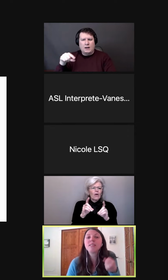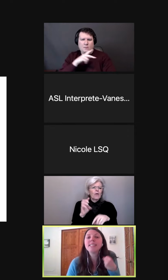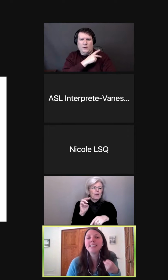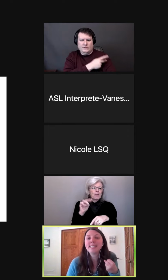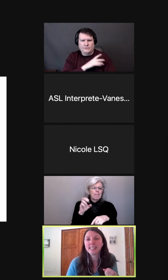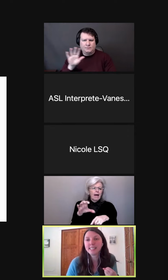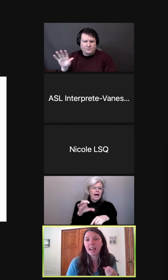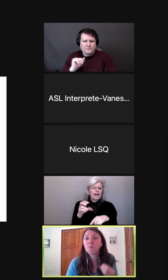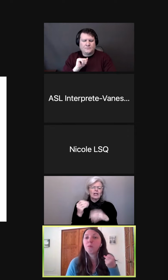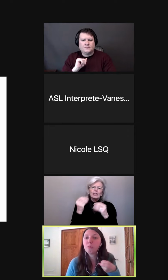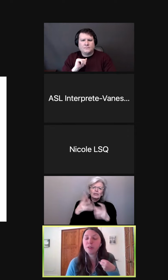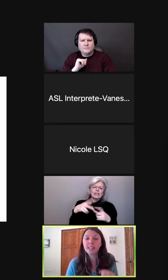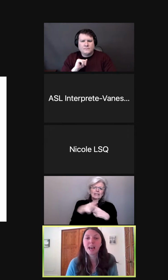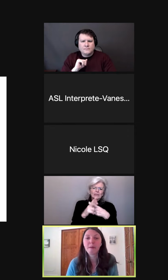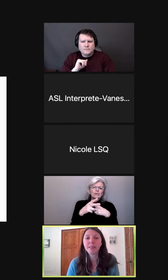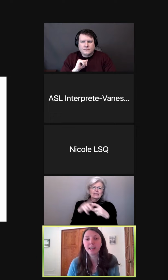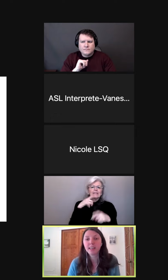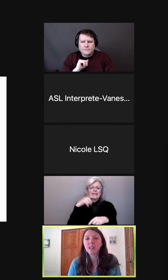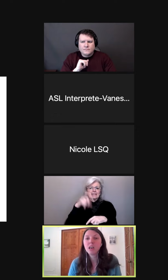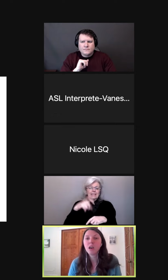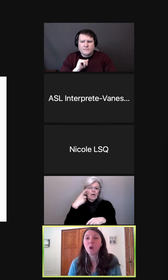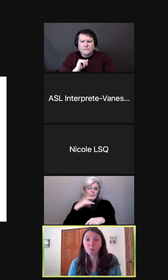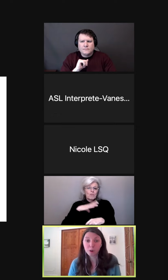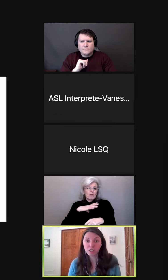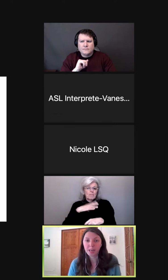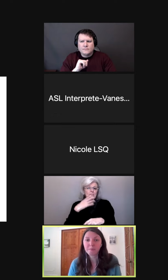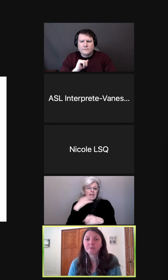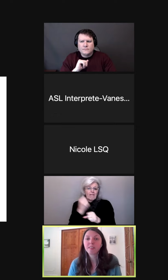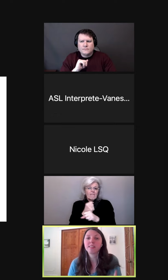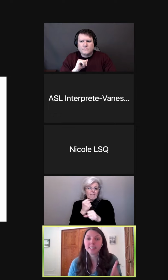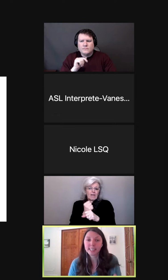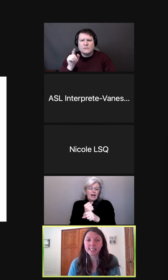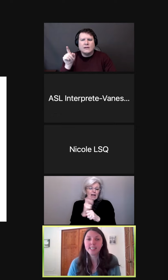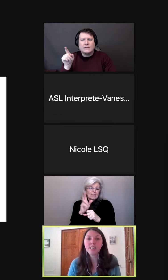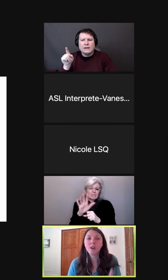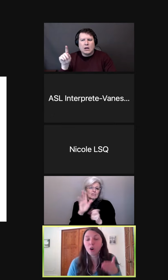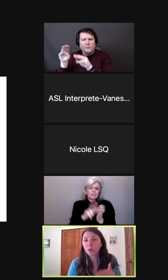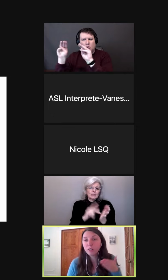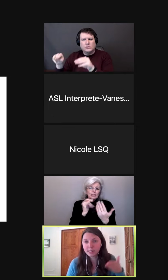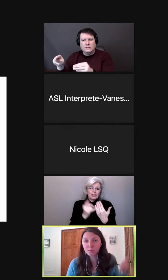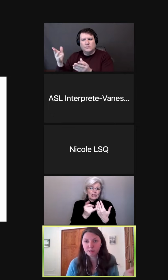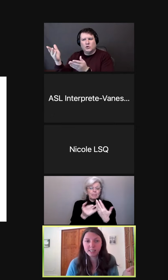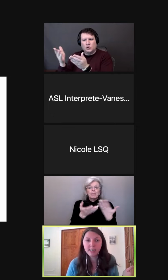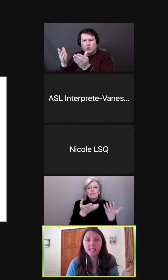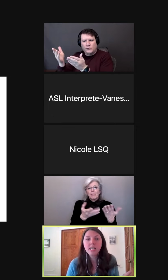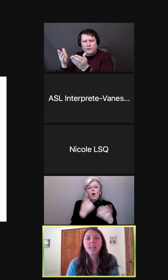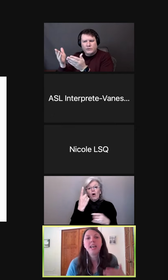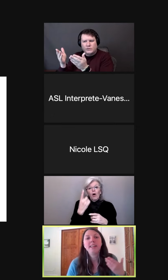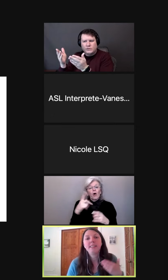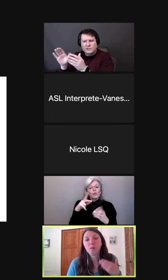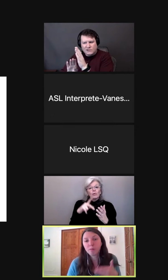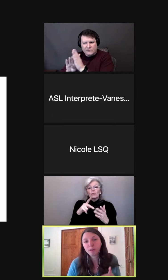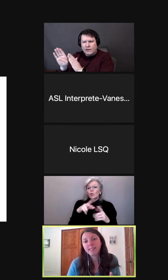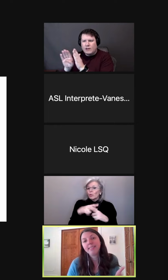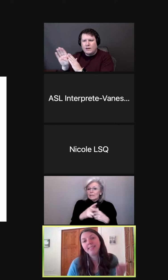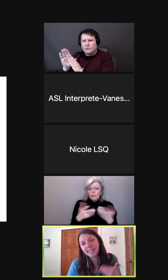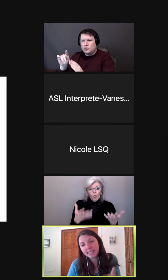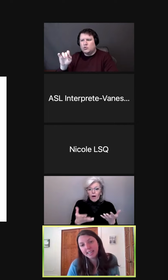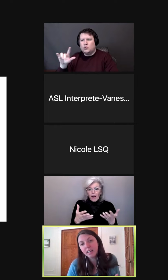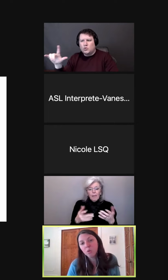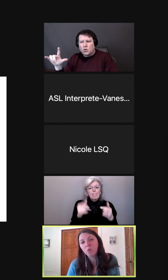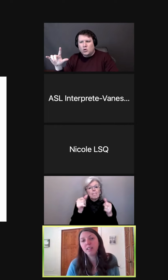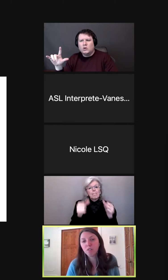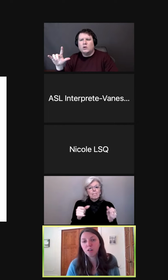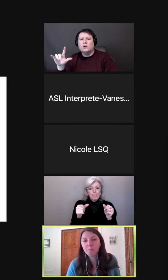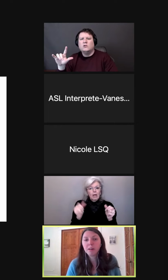donner les outils nécessaires pour mener à bien un projet. Dans ce cas-ci, un de ces outils était un poste